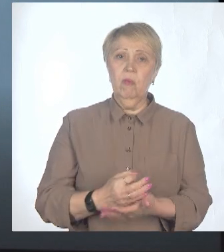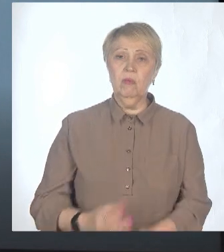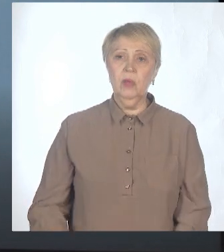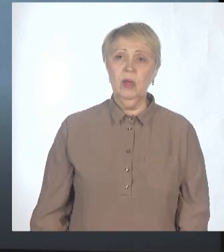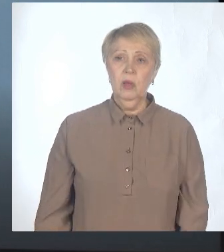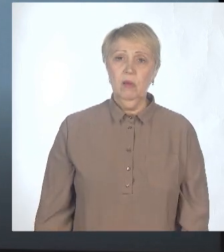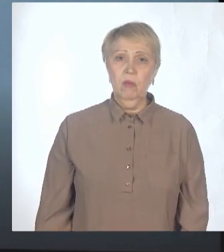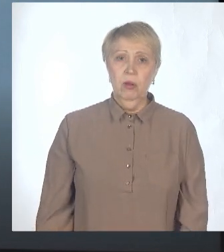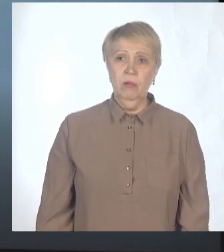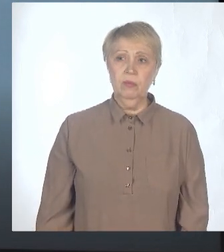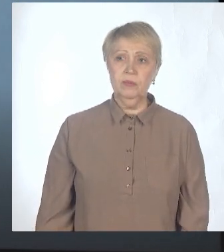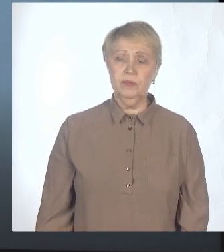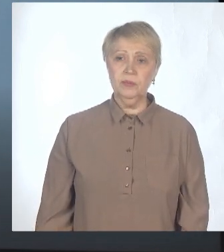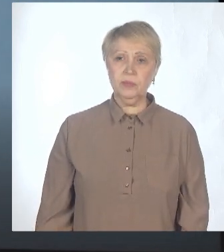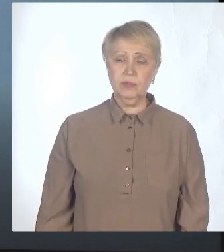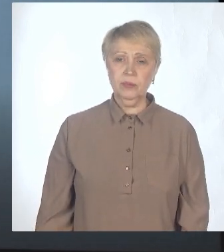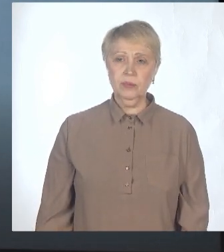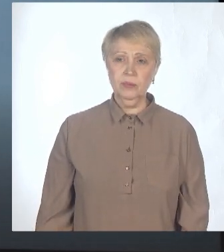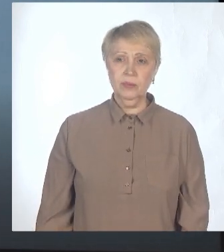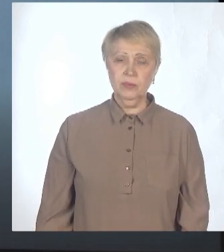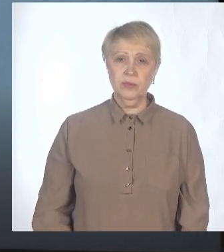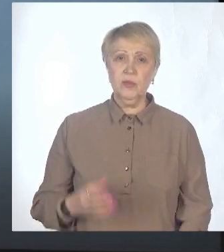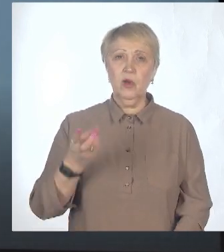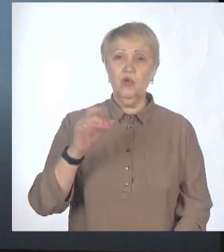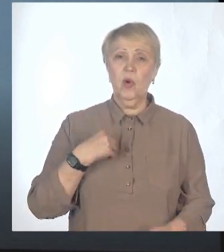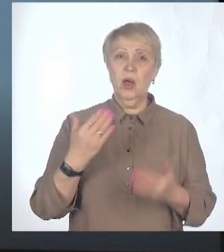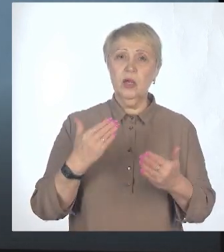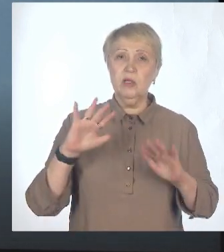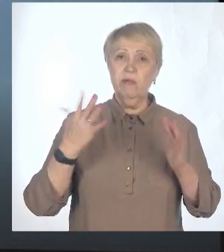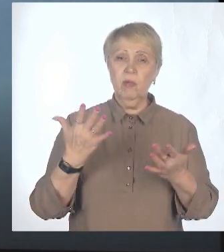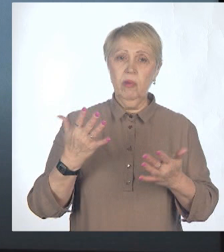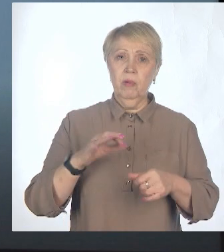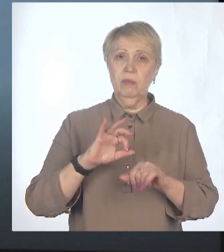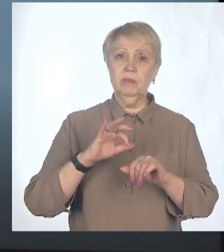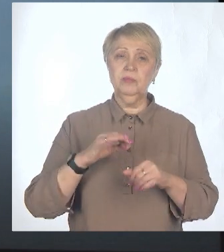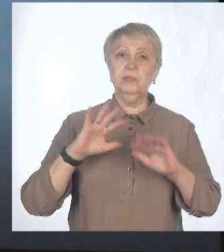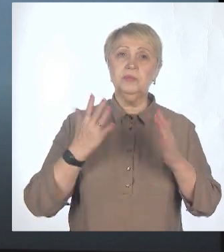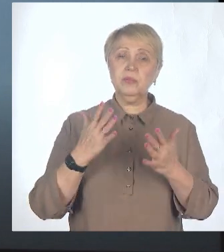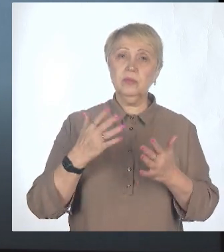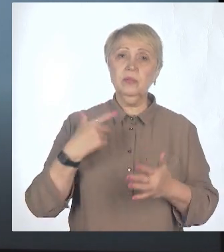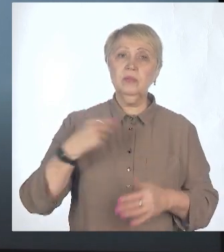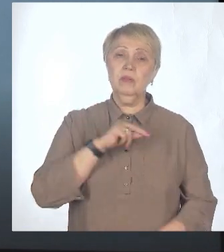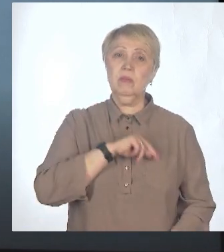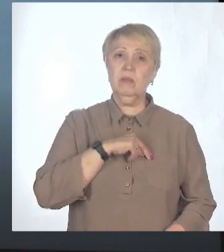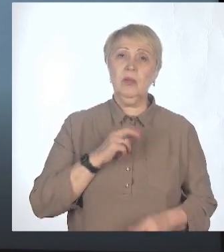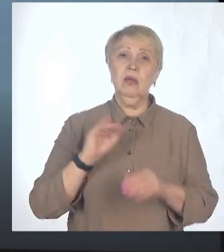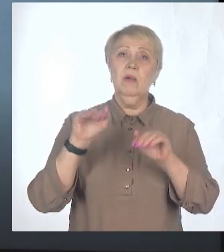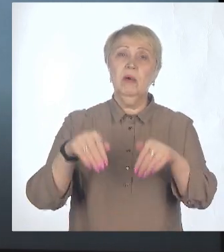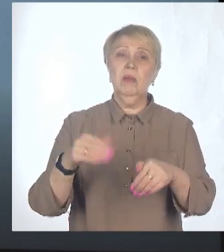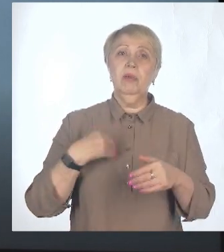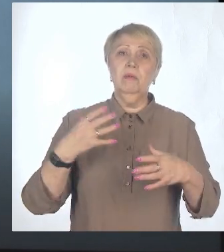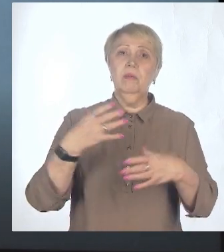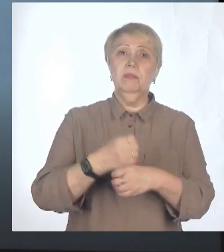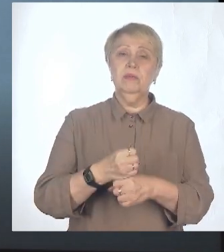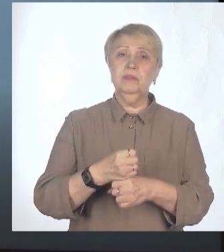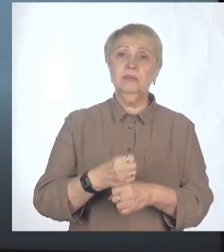в компании, чтобы укрепить свои позиции. Но если вдруг происходит ситуация, когда сотрудник попал под сокращение, то в этом случае необходимо знать